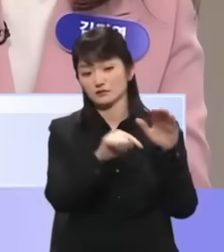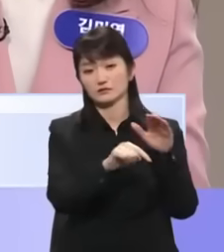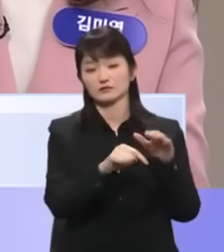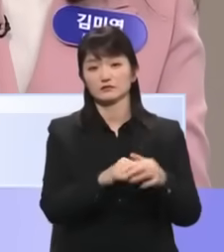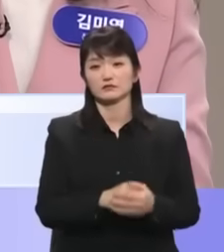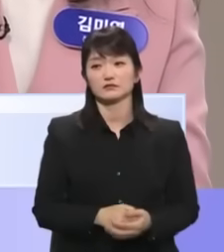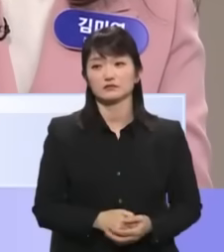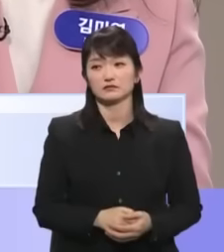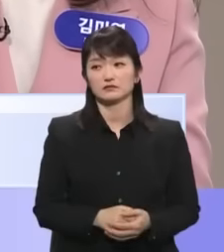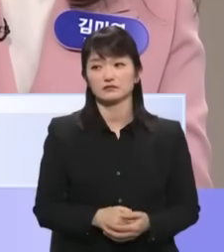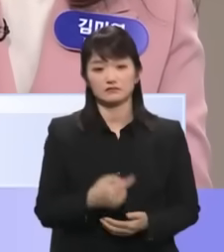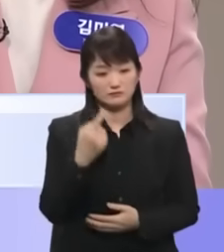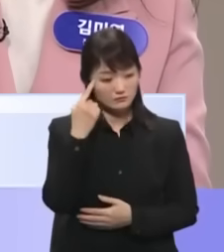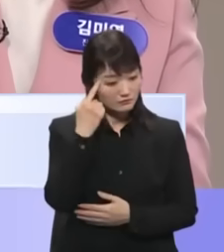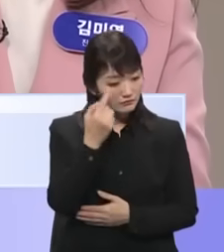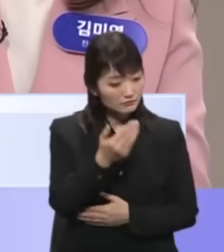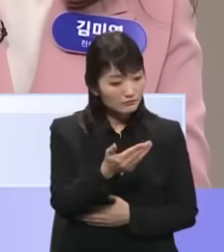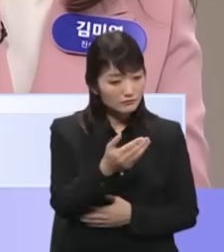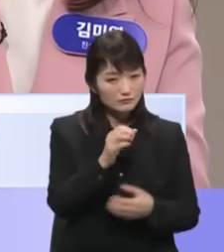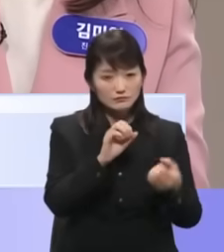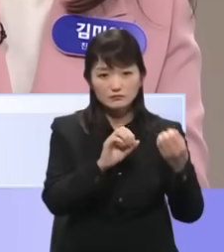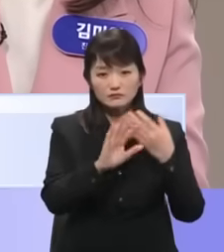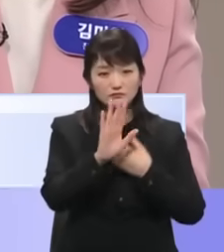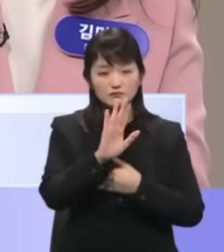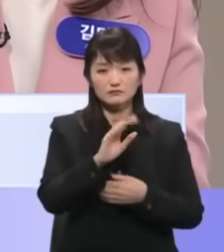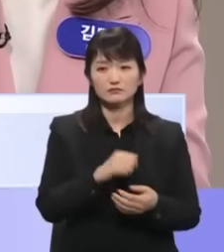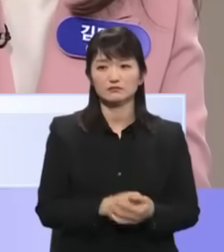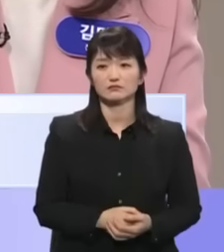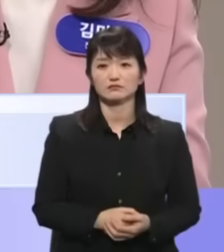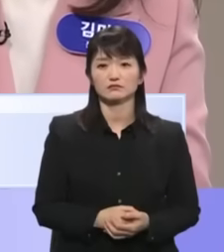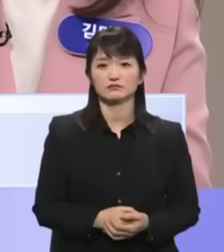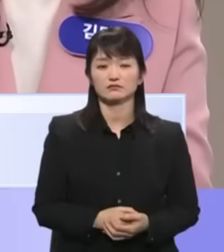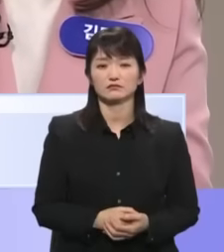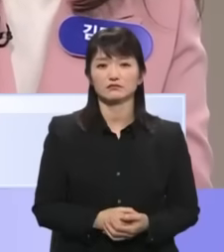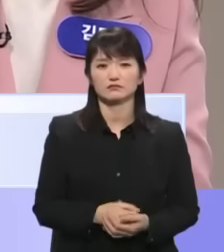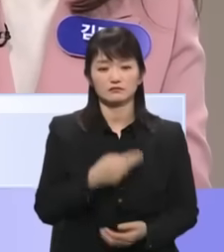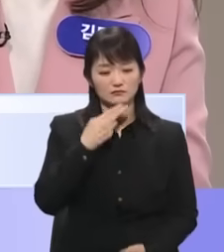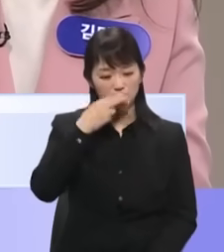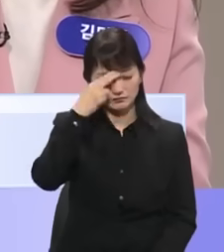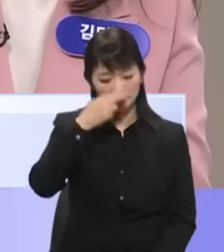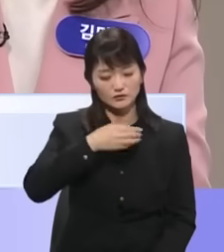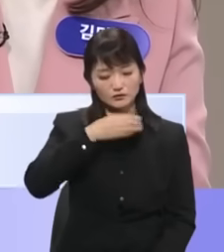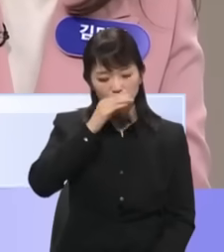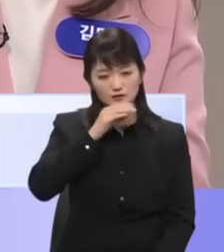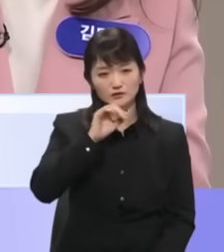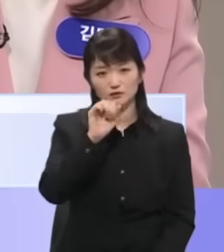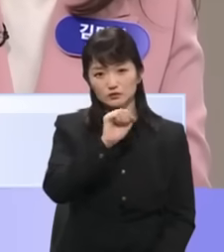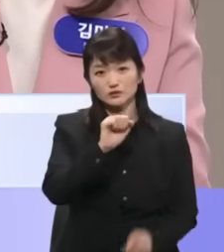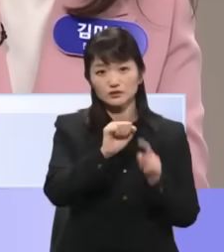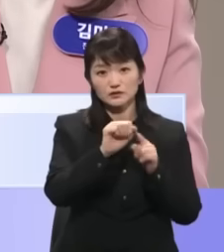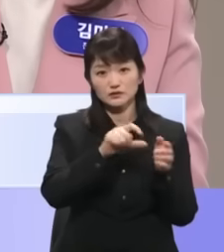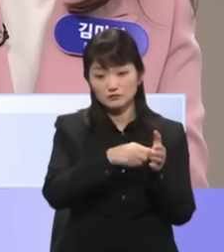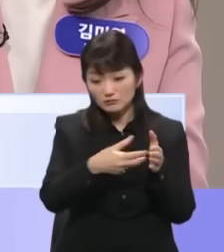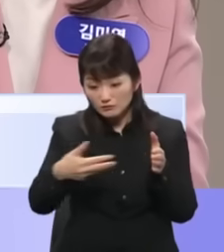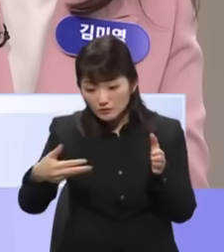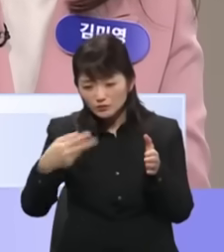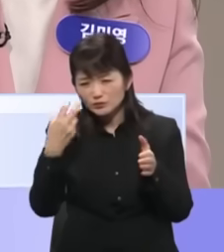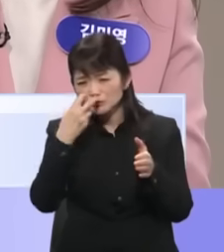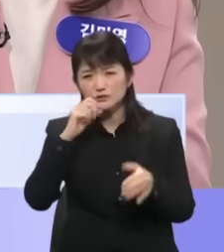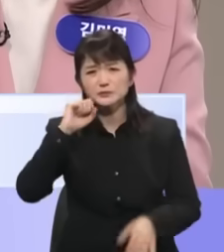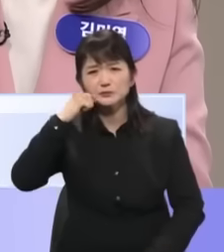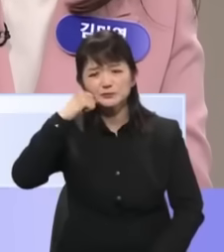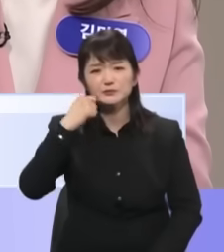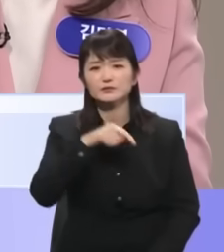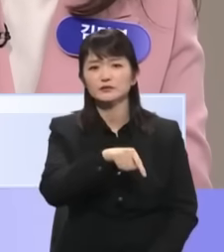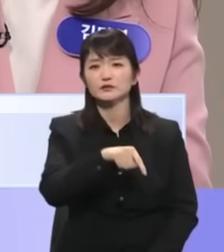어 응답을 전혀 하지 않는 상태였기 때문에 음주의 경우에는 시간이 지나면 음주 정을 하기가 어려운 상황이기 때문에 이걸